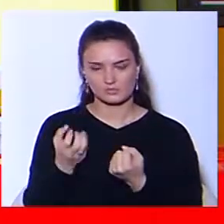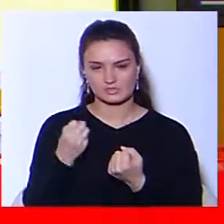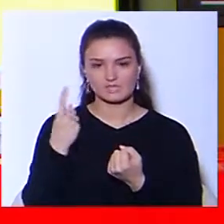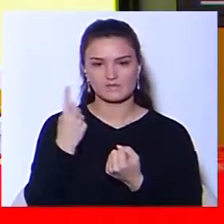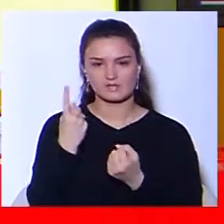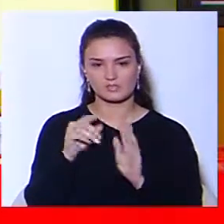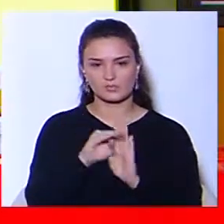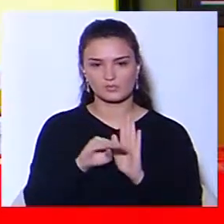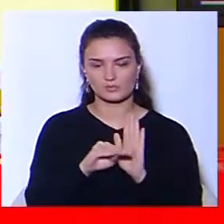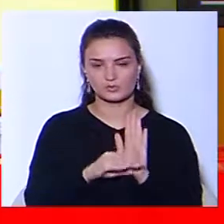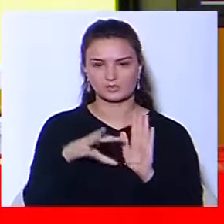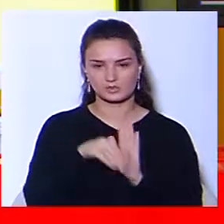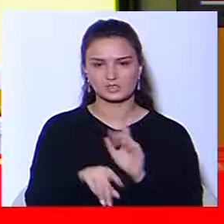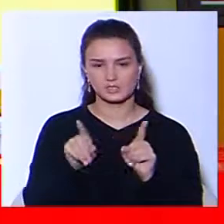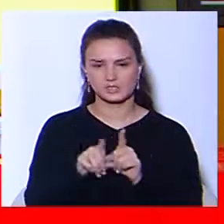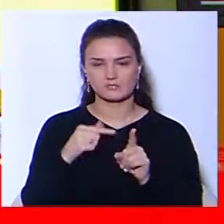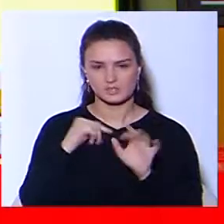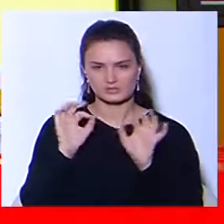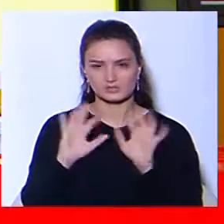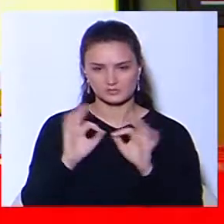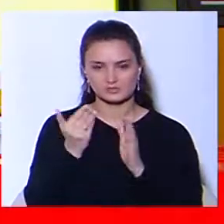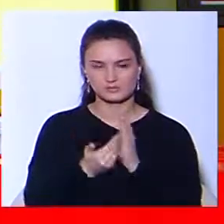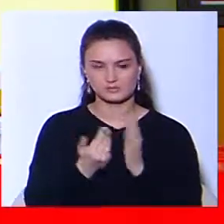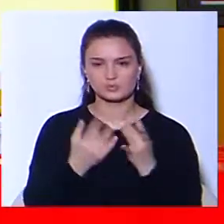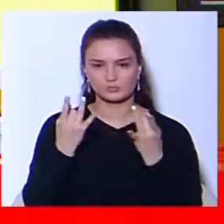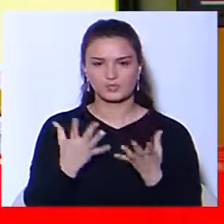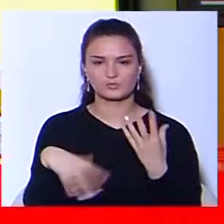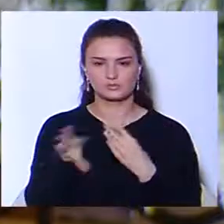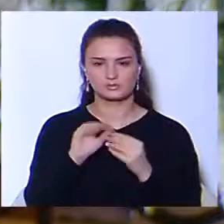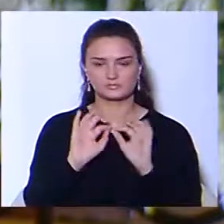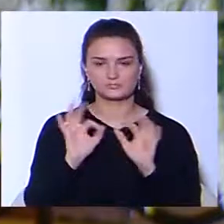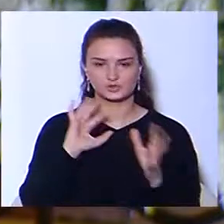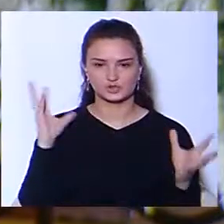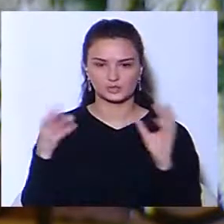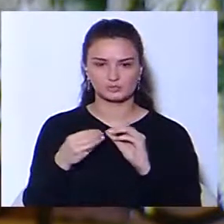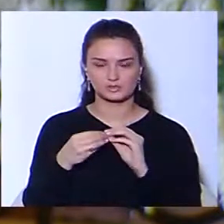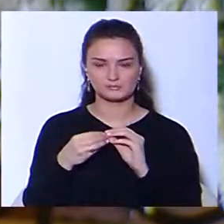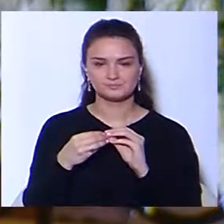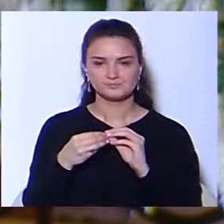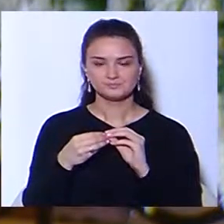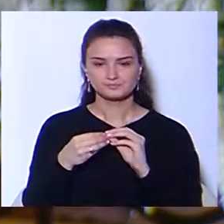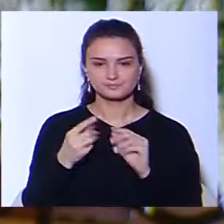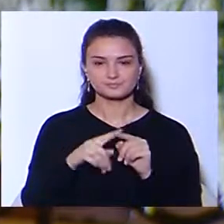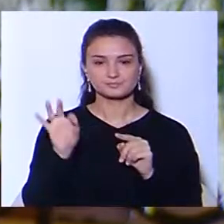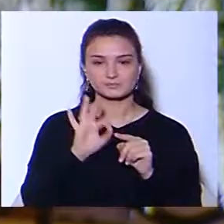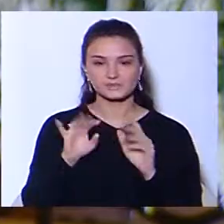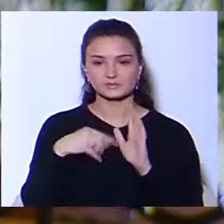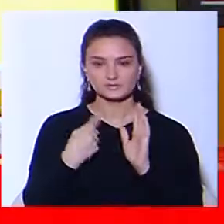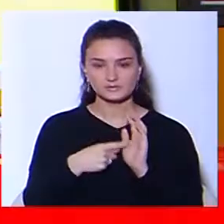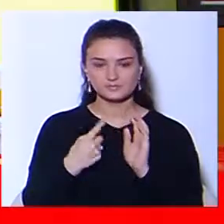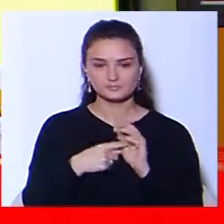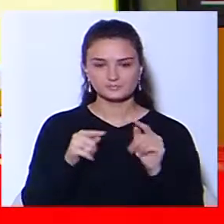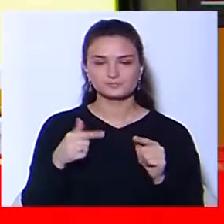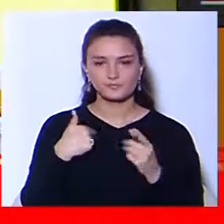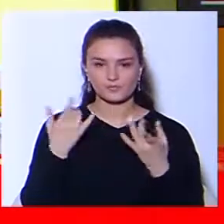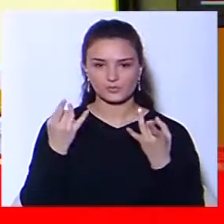ერთი კომპონენტი, რომელიც ასევე მე მიხსენებია, დღეს უბრალოდ შეგახსენებთ ჯამურად, რა კი აფლატოქსინზე არის გაუთავებლად კითხვები.